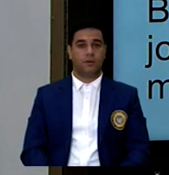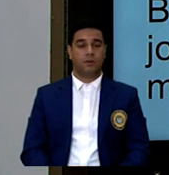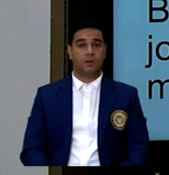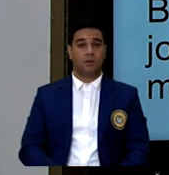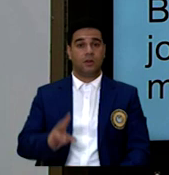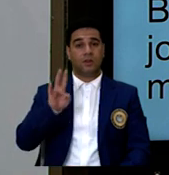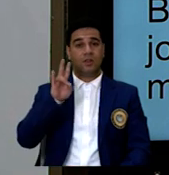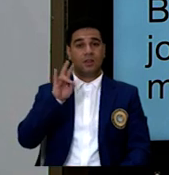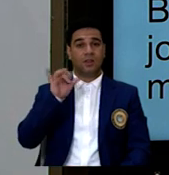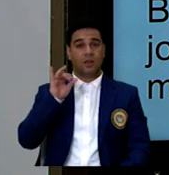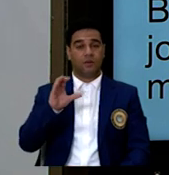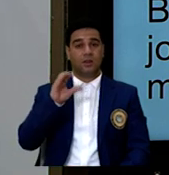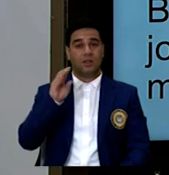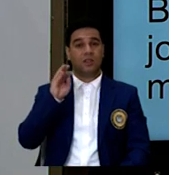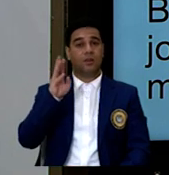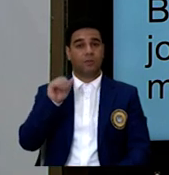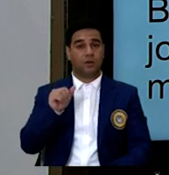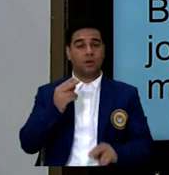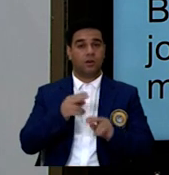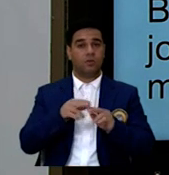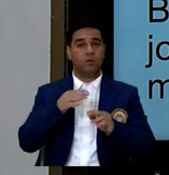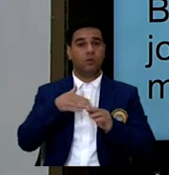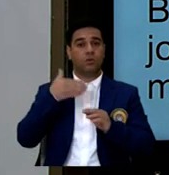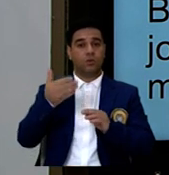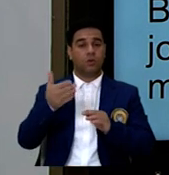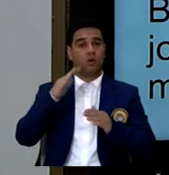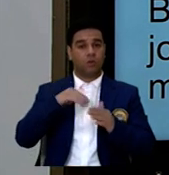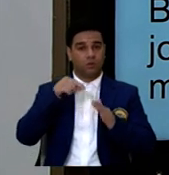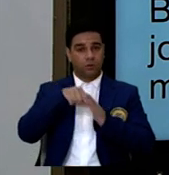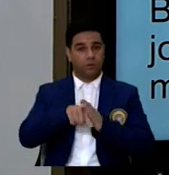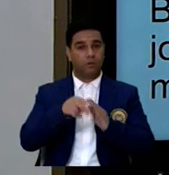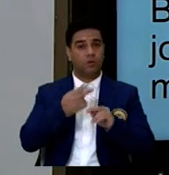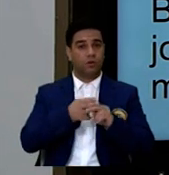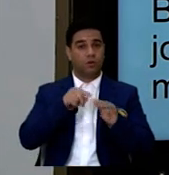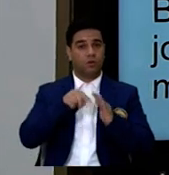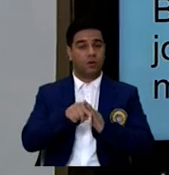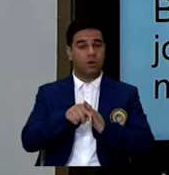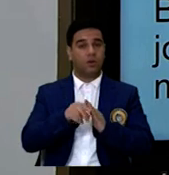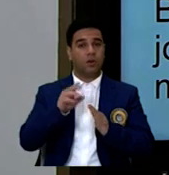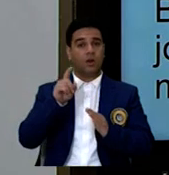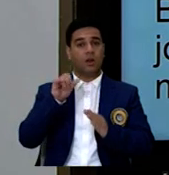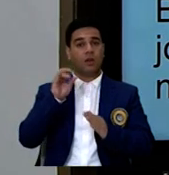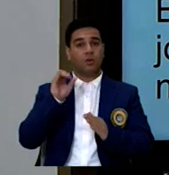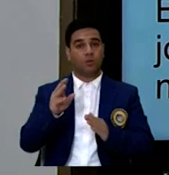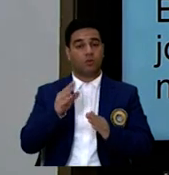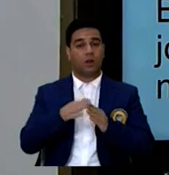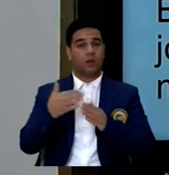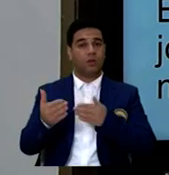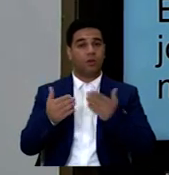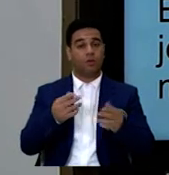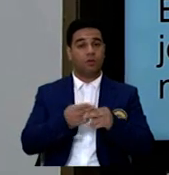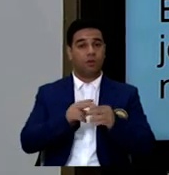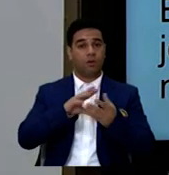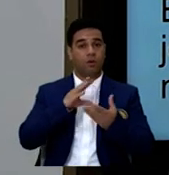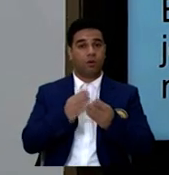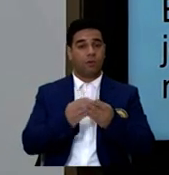Nerv sistemasi halqum usti, halqum osti nerv tugunlari, halqum atrofi nerv